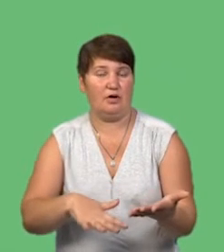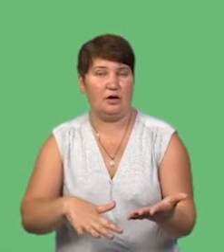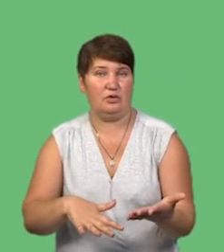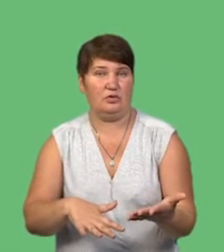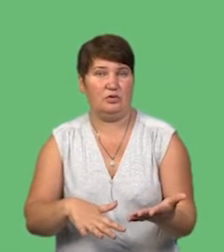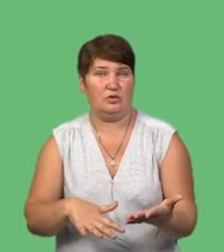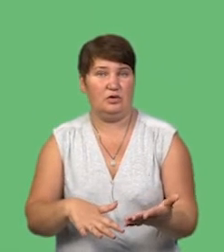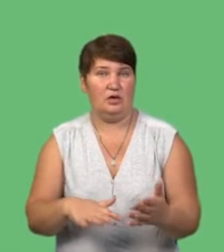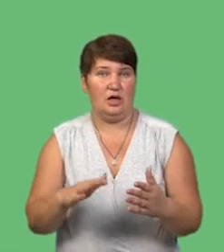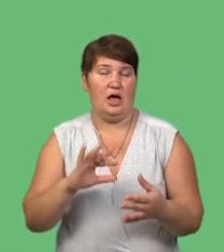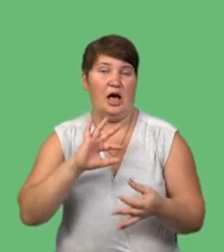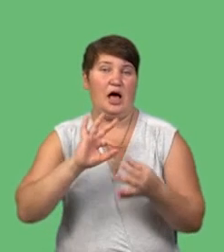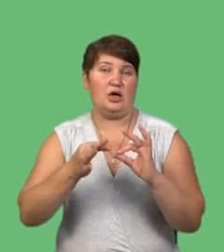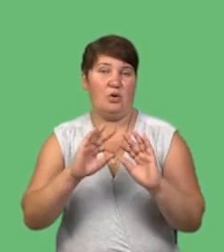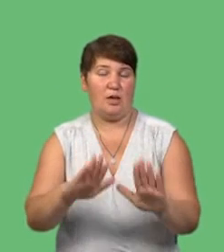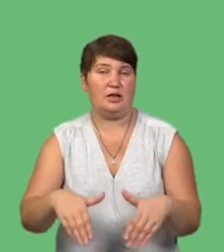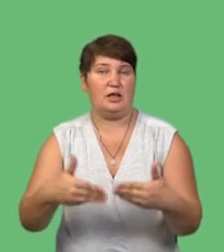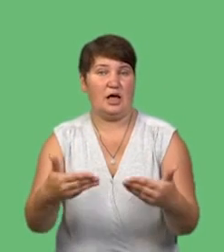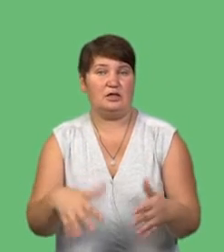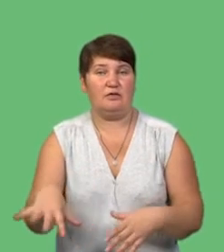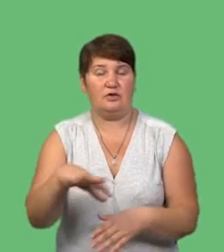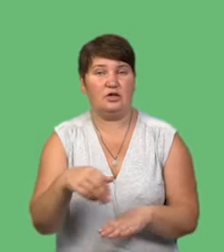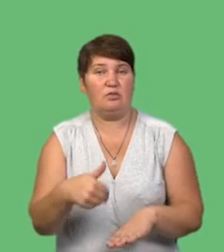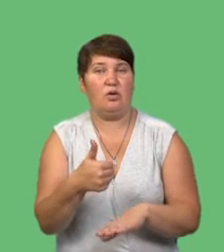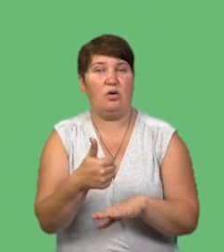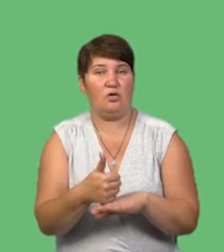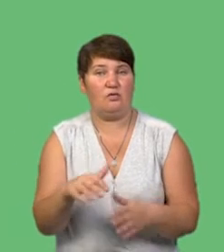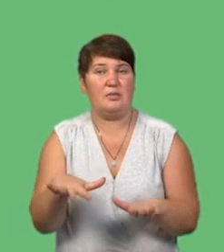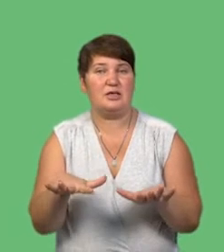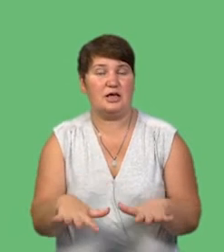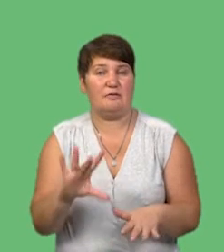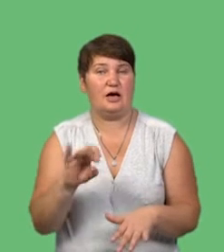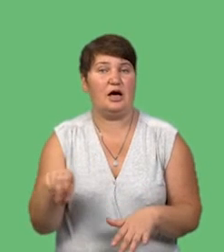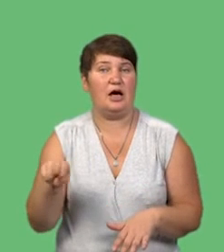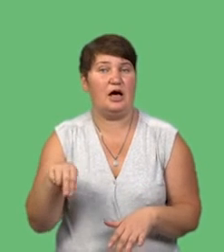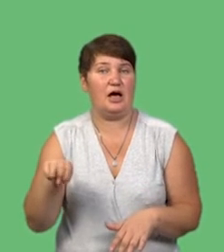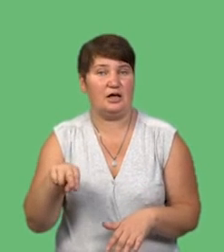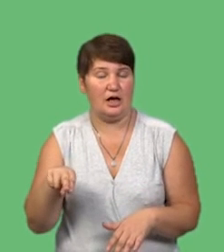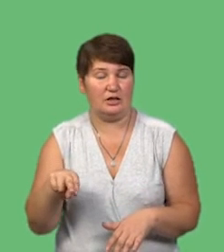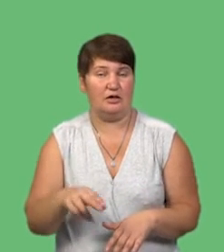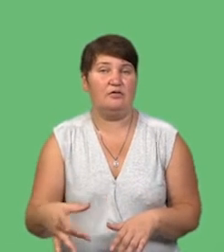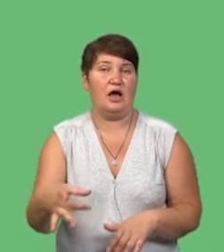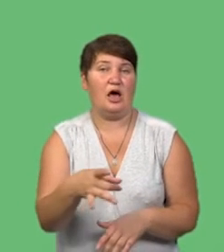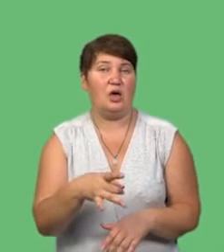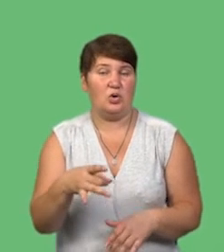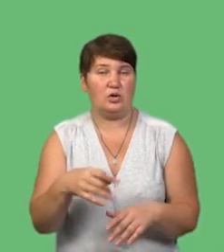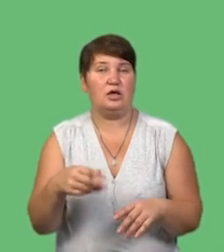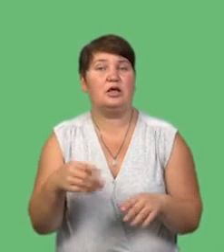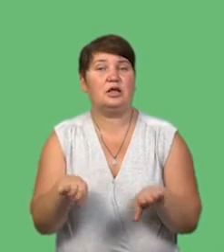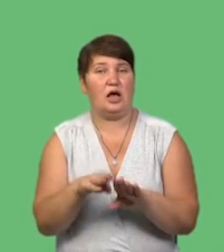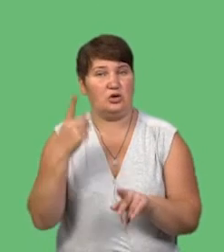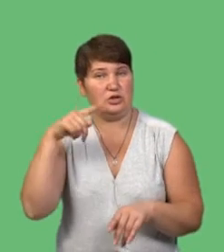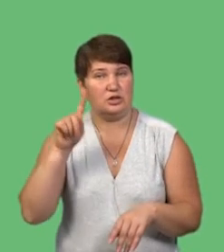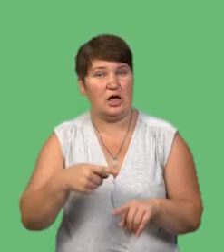методичні рекомендації всім головам місцевих рад, тобто органам місцевого самоврядування на районі, які також знають цю процедуру,